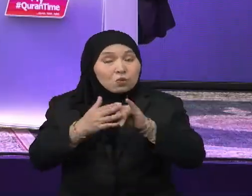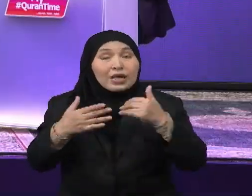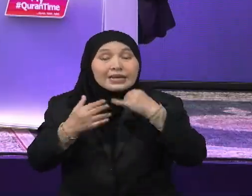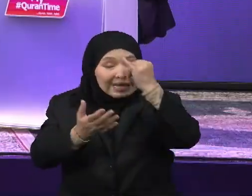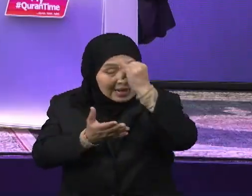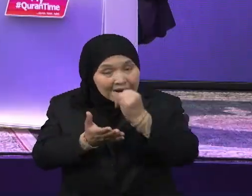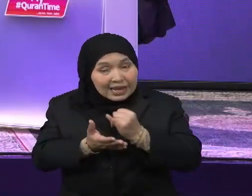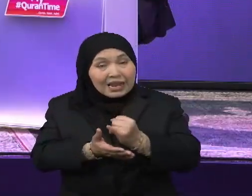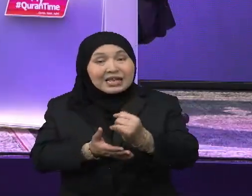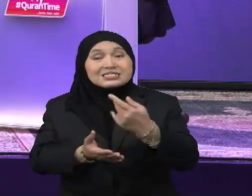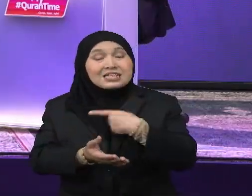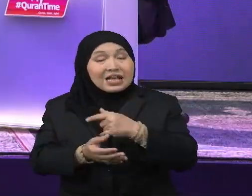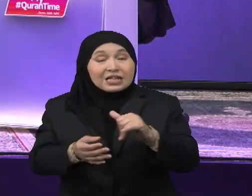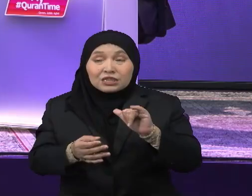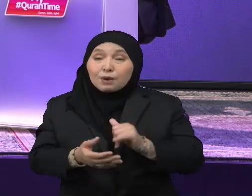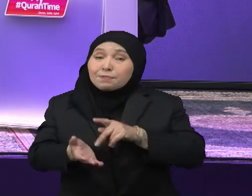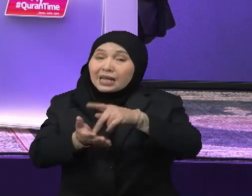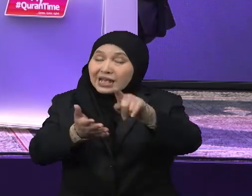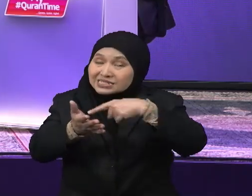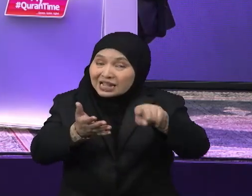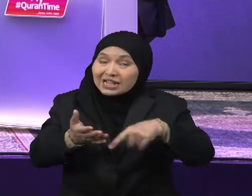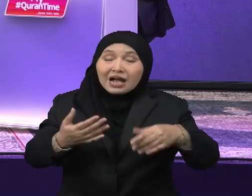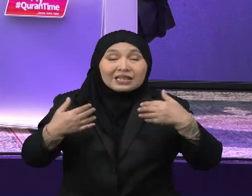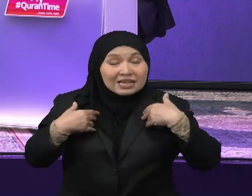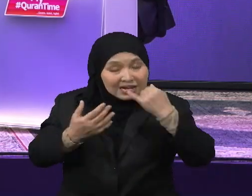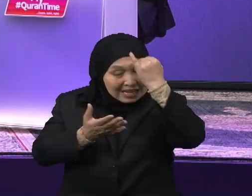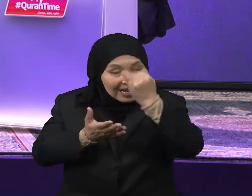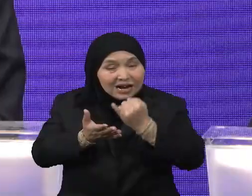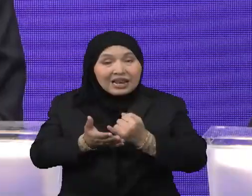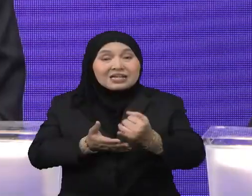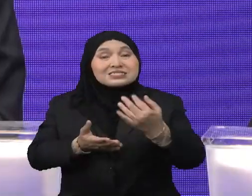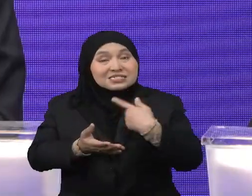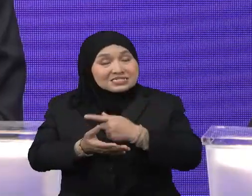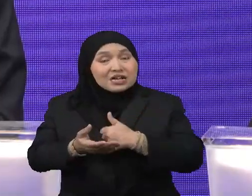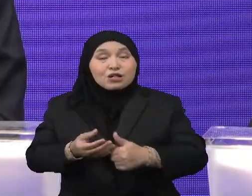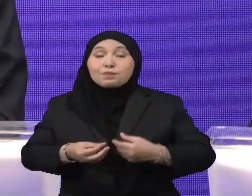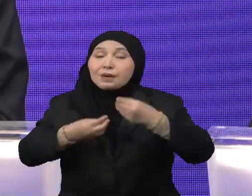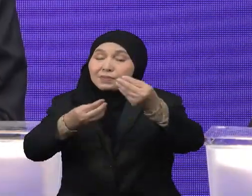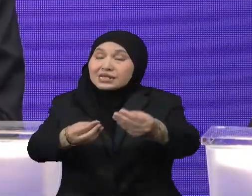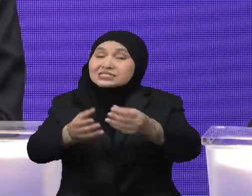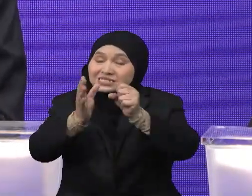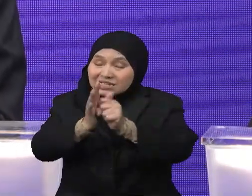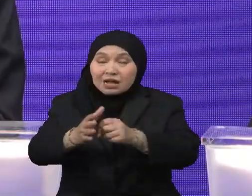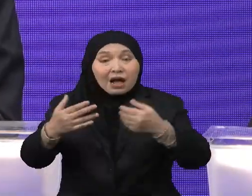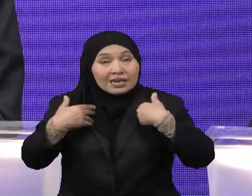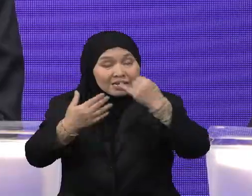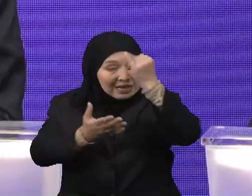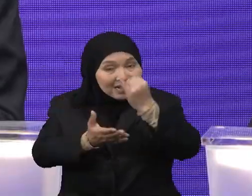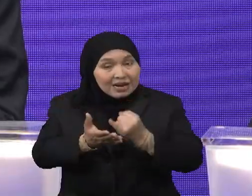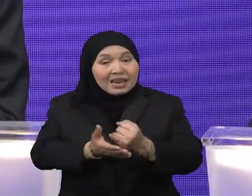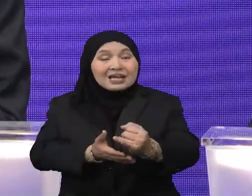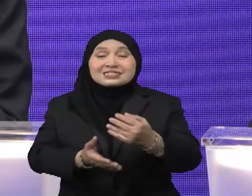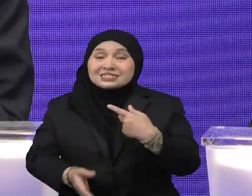ikhlas kita bila kita bayar zakat itu adalah ikhlas kita bila kita memberi infaq ada juga ikhlas kita